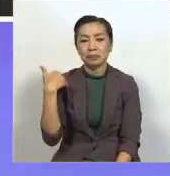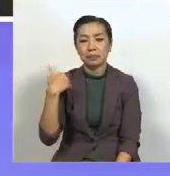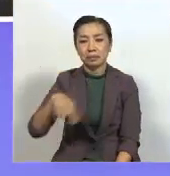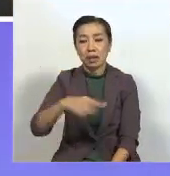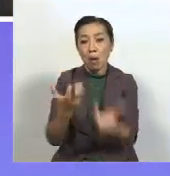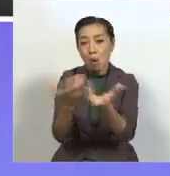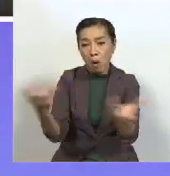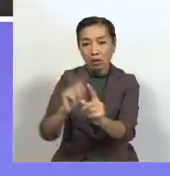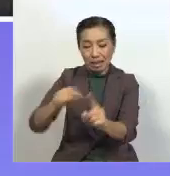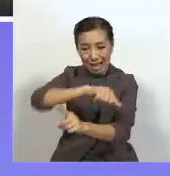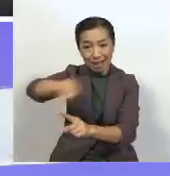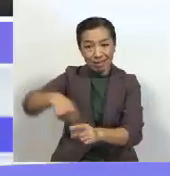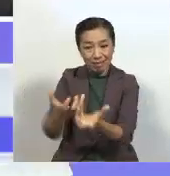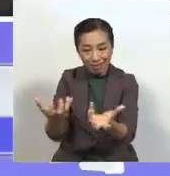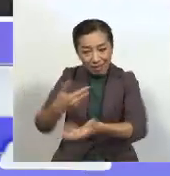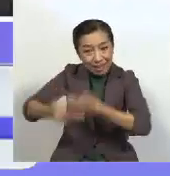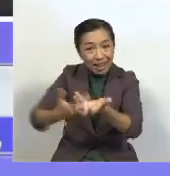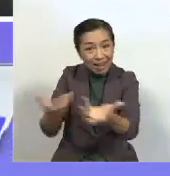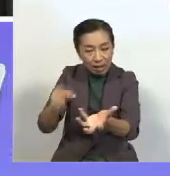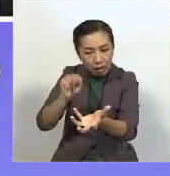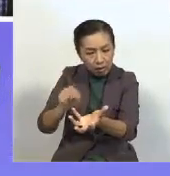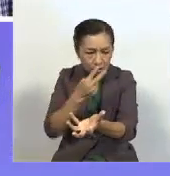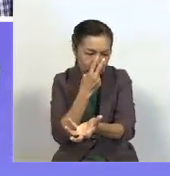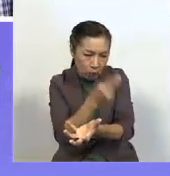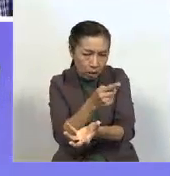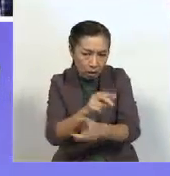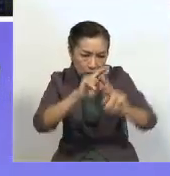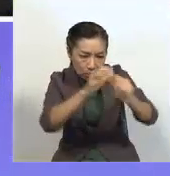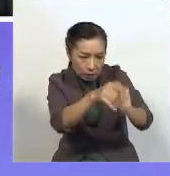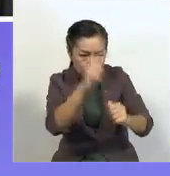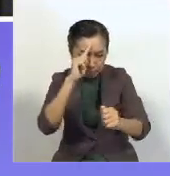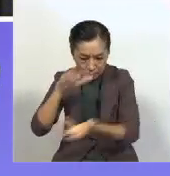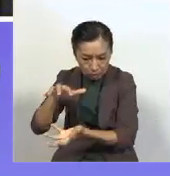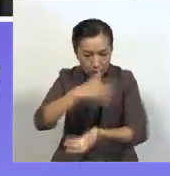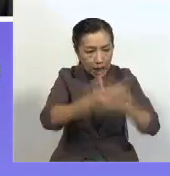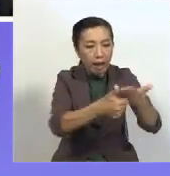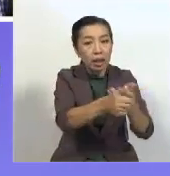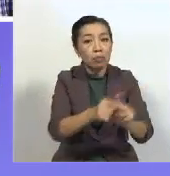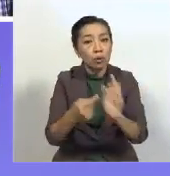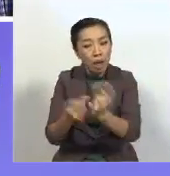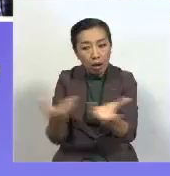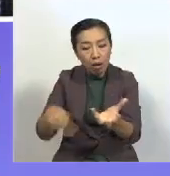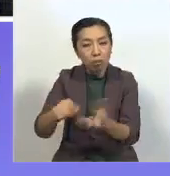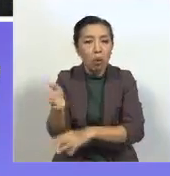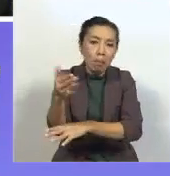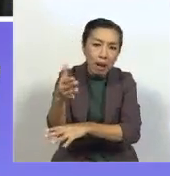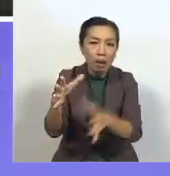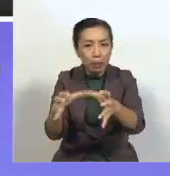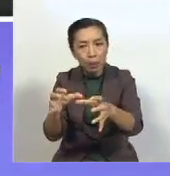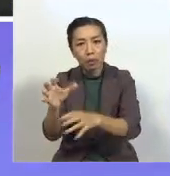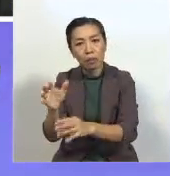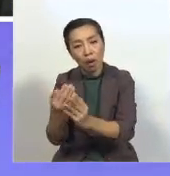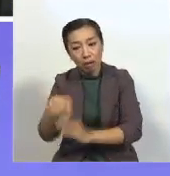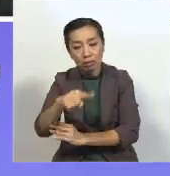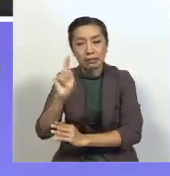สินค้าหลายตัวนะครับที่สามารถที่จะนำเข้ามาได้เช่นพวกอาหารทะเลอาหารแช่แข็งต่างๆซึ่งแม้เ